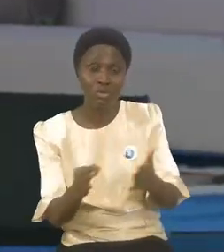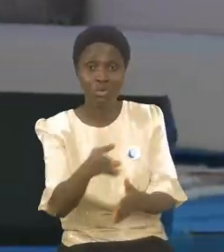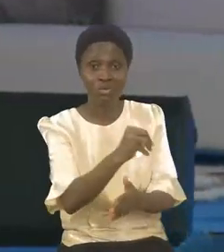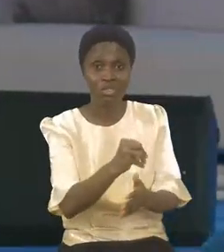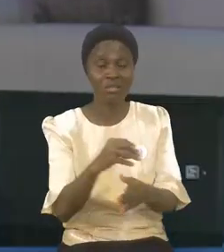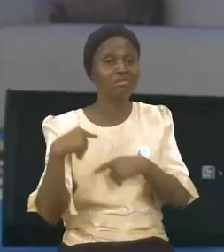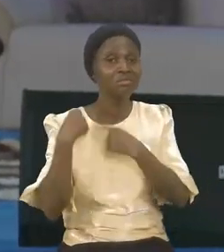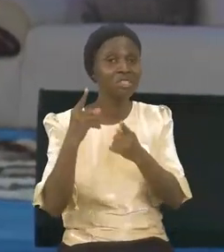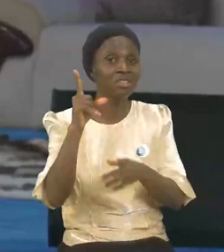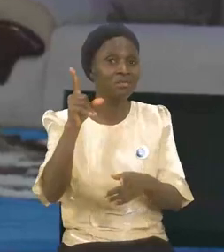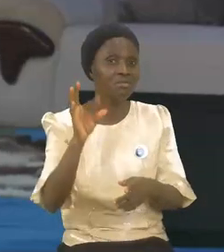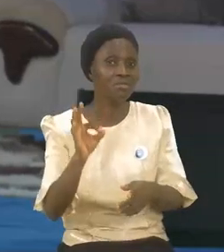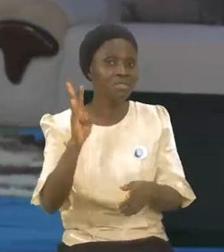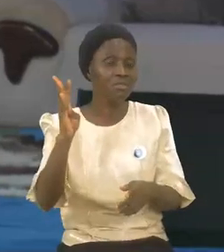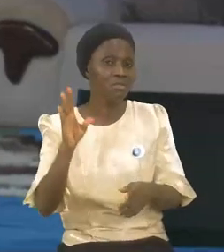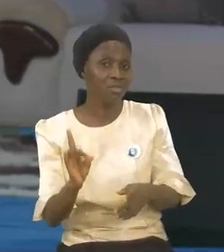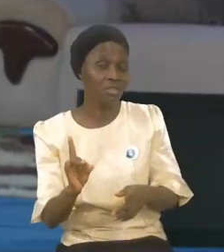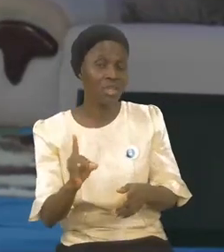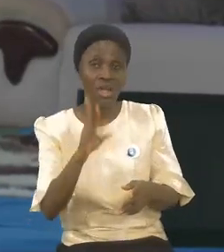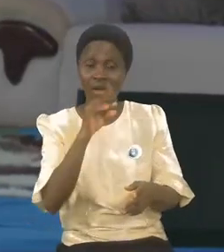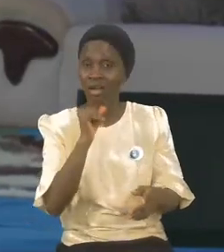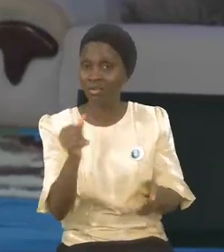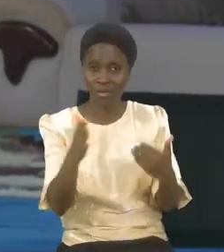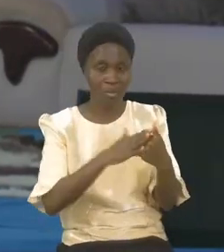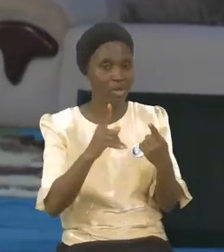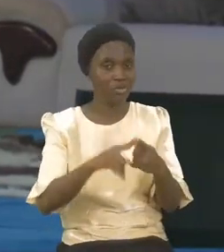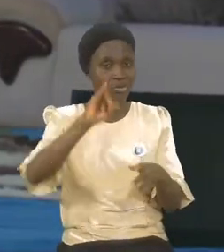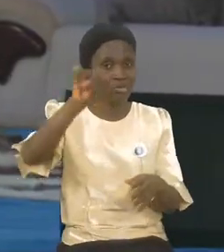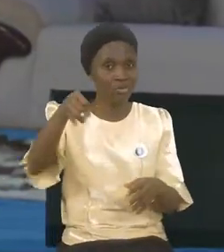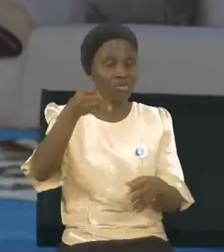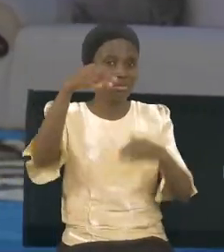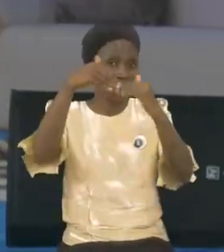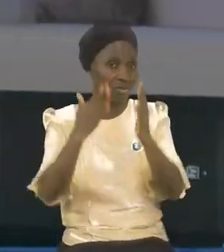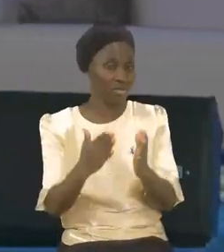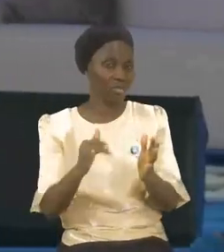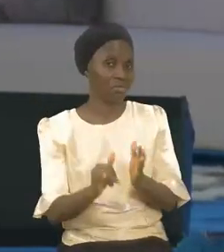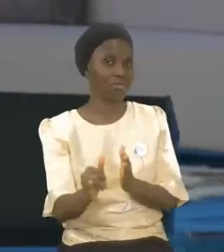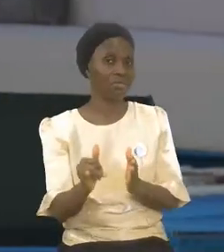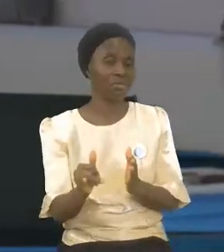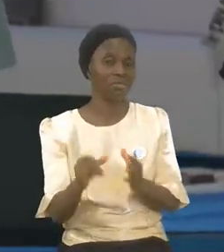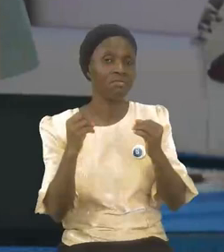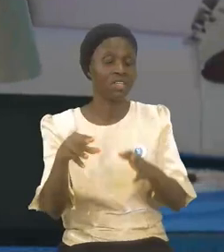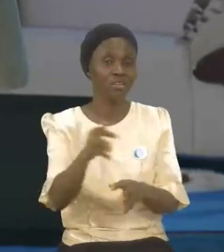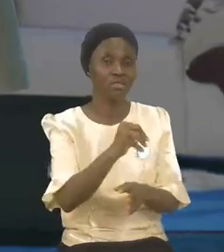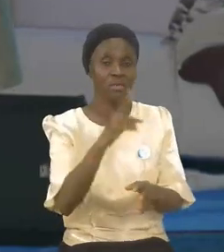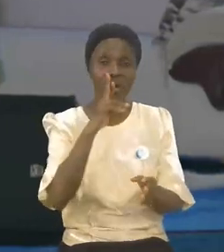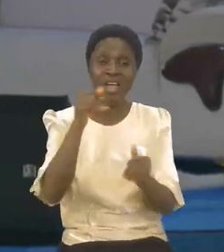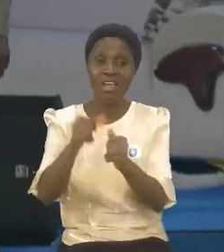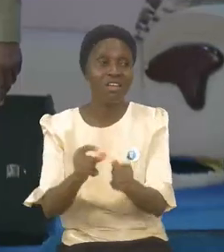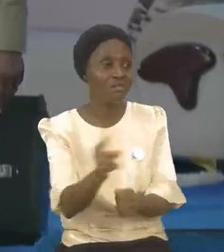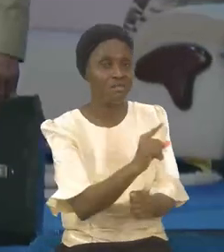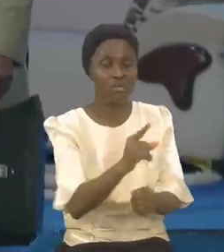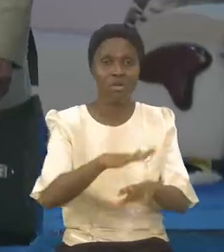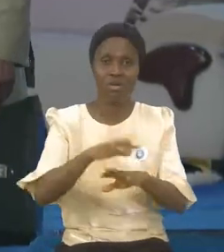1948, sont retournés à Jérusalem, mais la majorité des Juifs sont partout encore. Pourquoi les hommes,